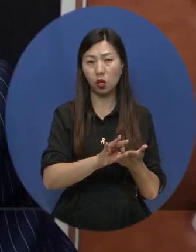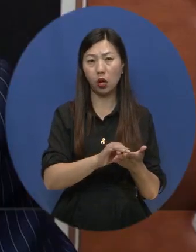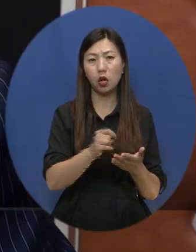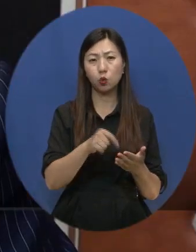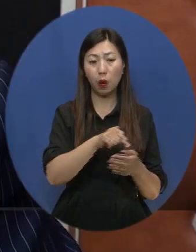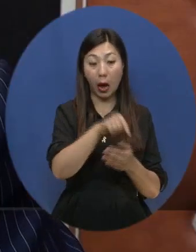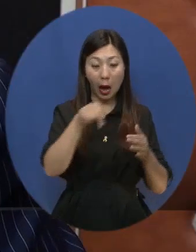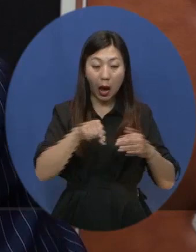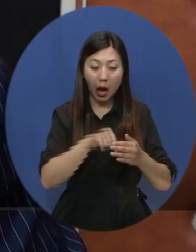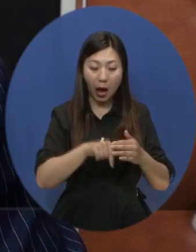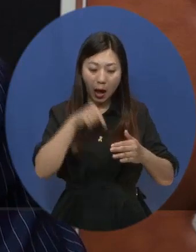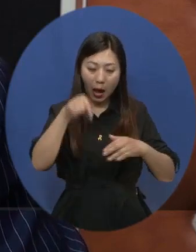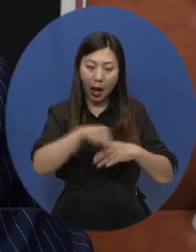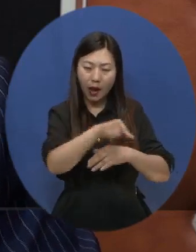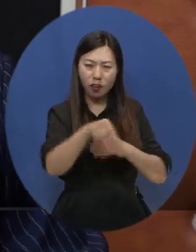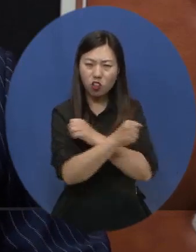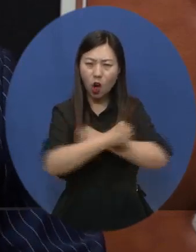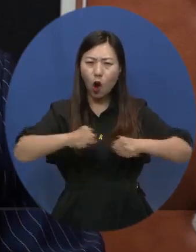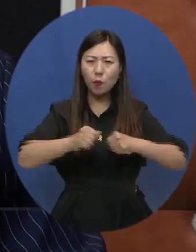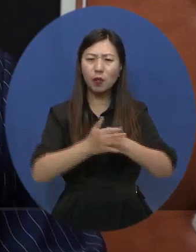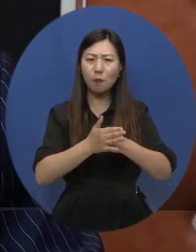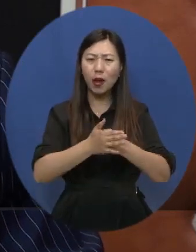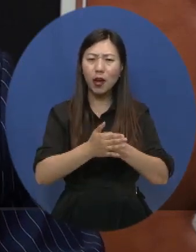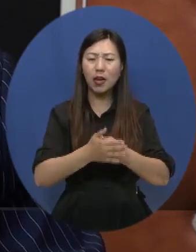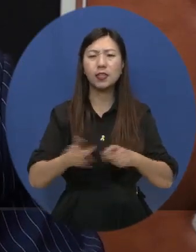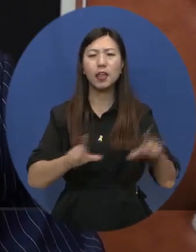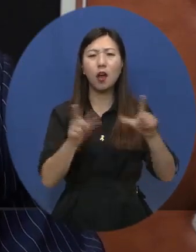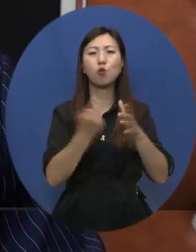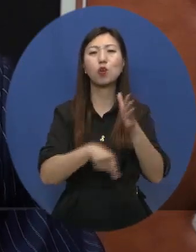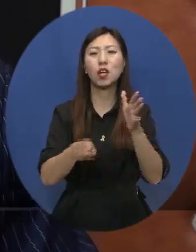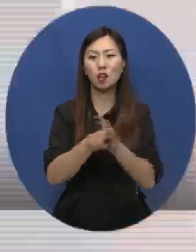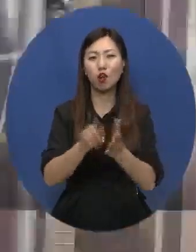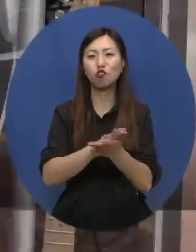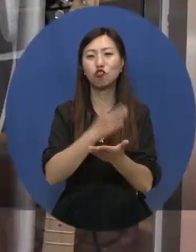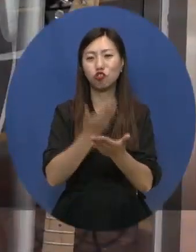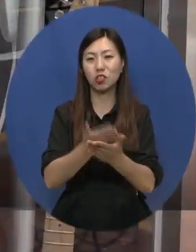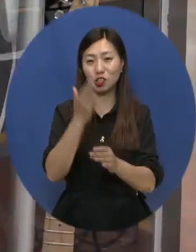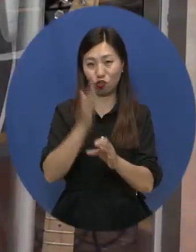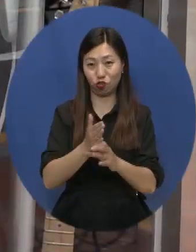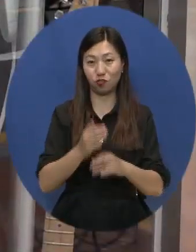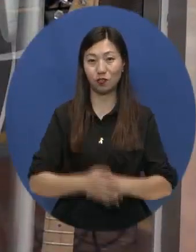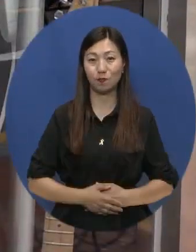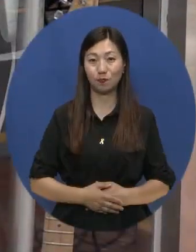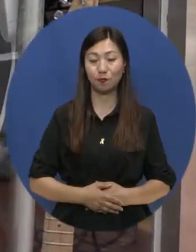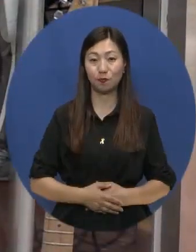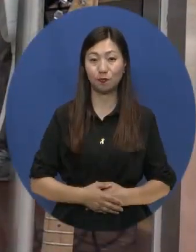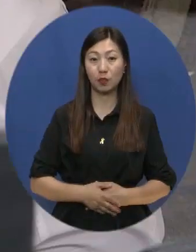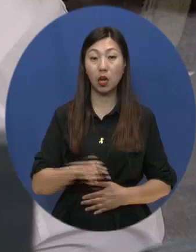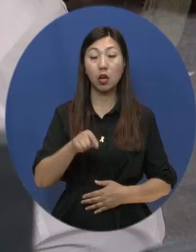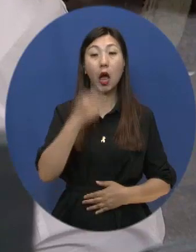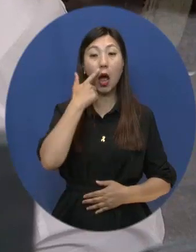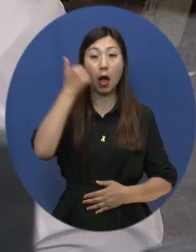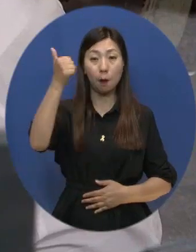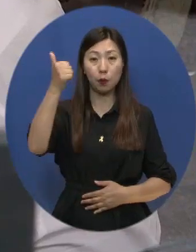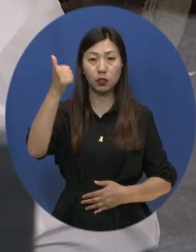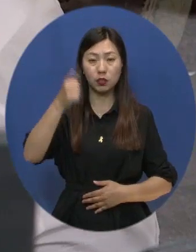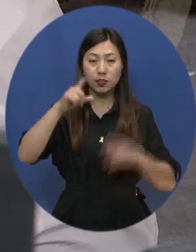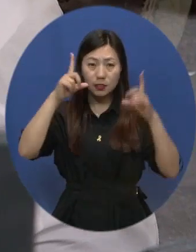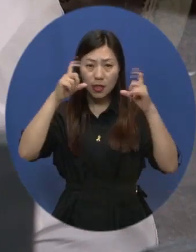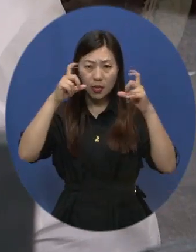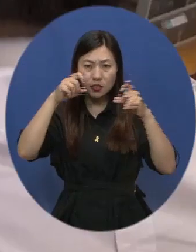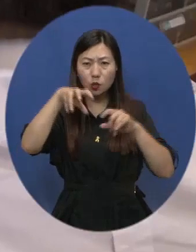안쪽이 넓어서 안쪽에서 살려고 공사 중입니다. 혁건 씨의 아버지는 사진관으로 쓰이던 자신의